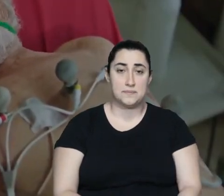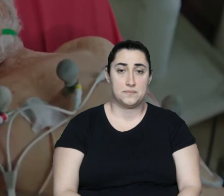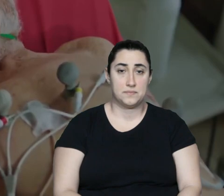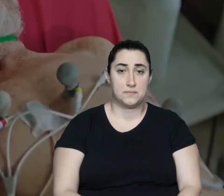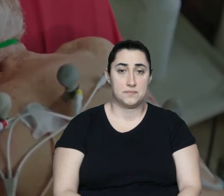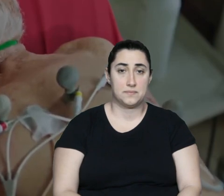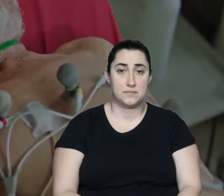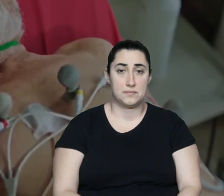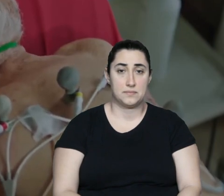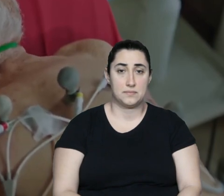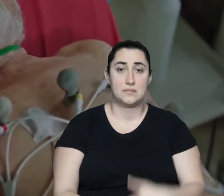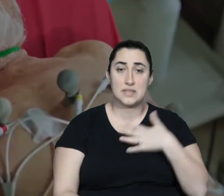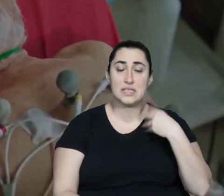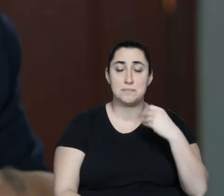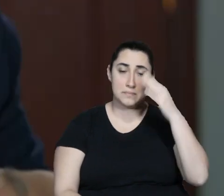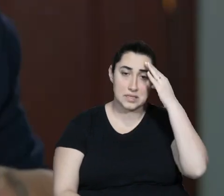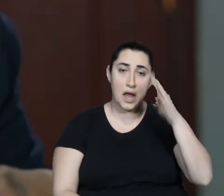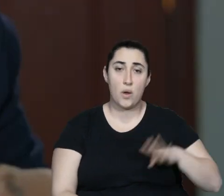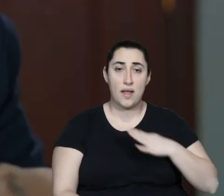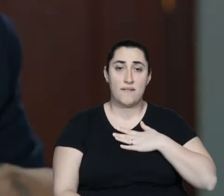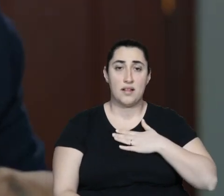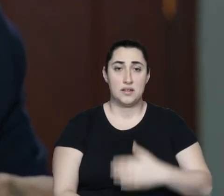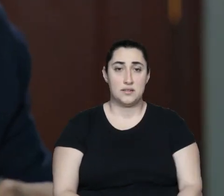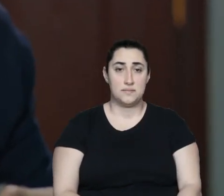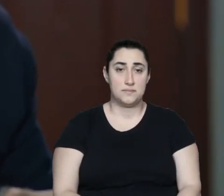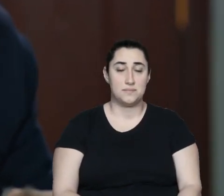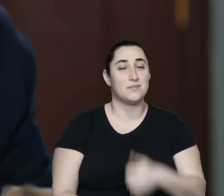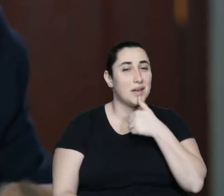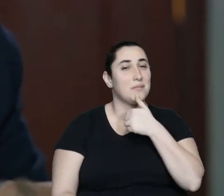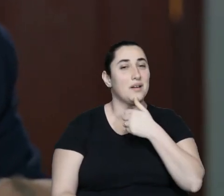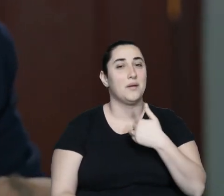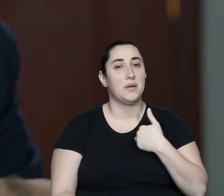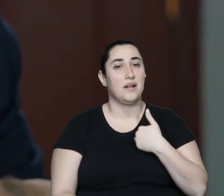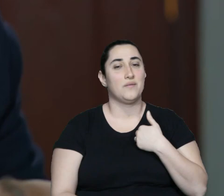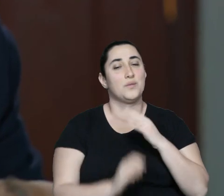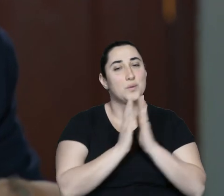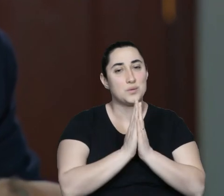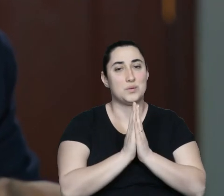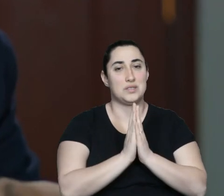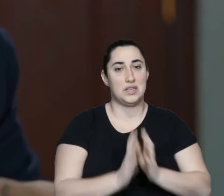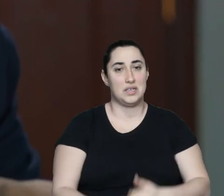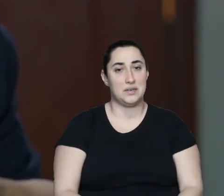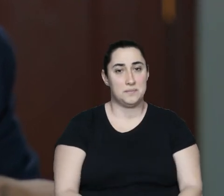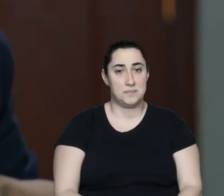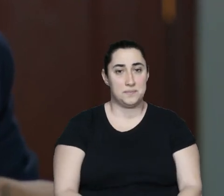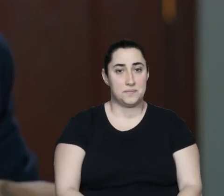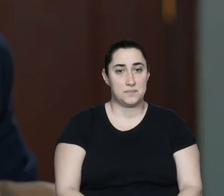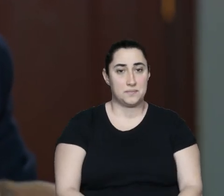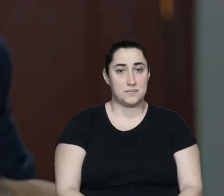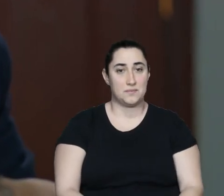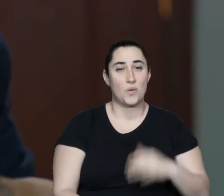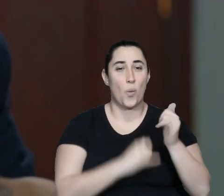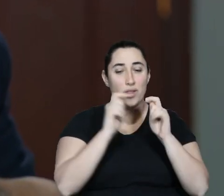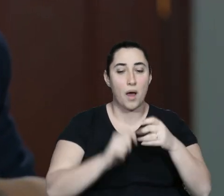Maskeyi çıkardı. İyiyim, sağ ol evladım. Baba ben özür dilerim.